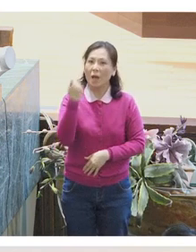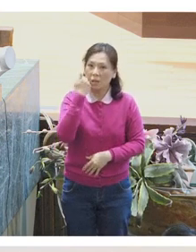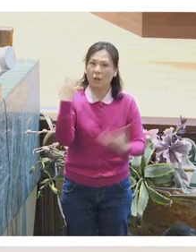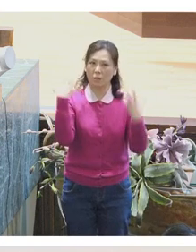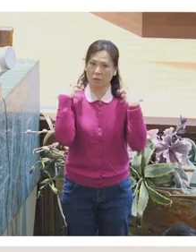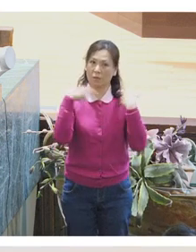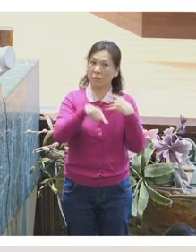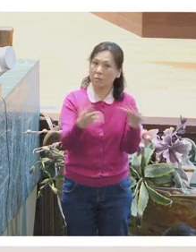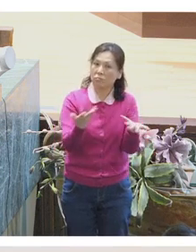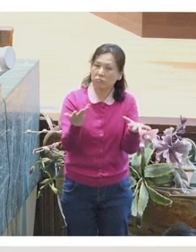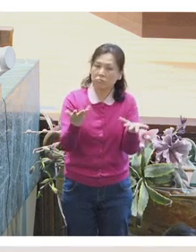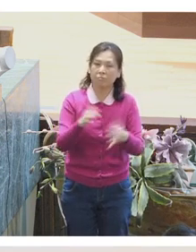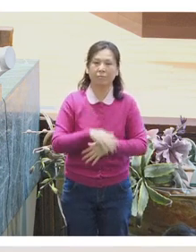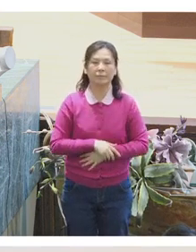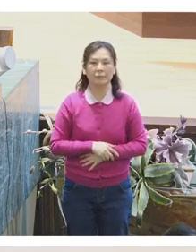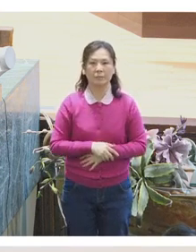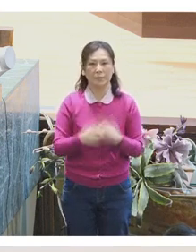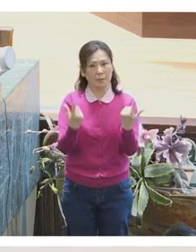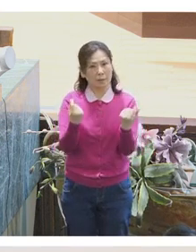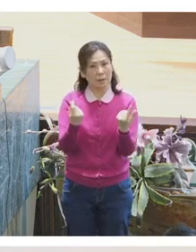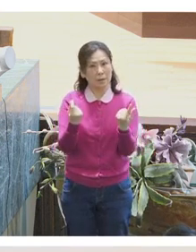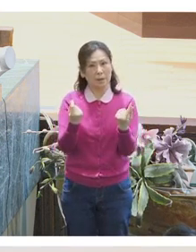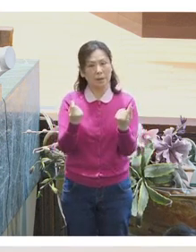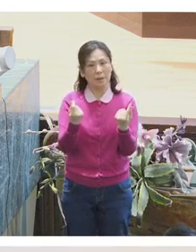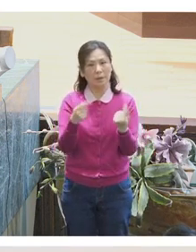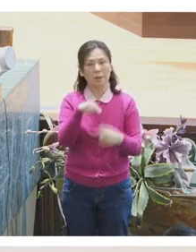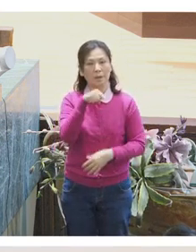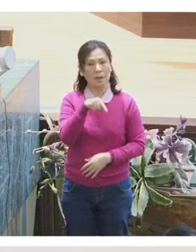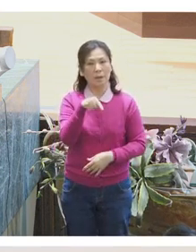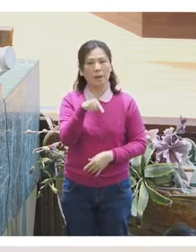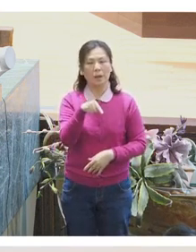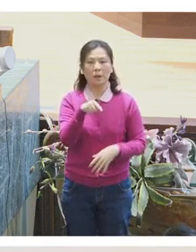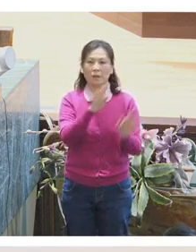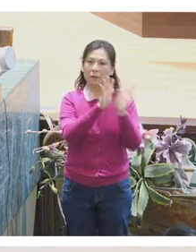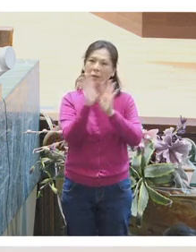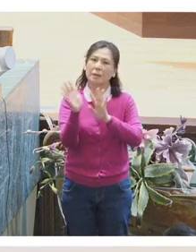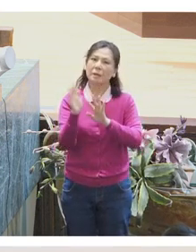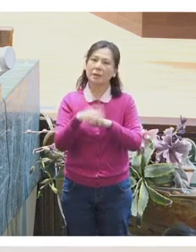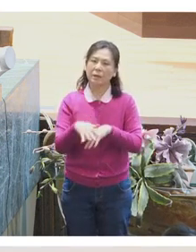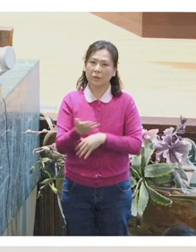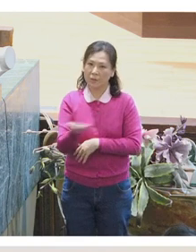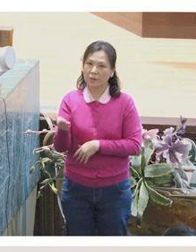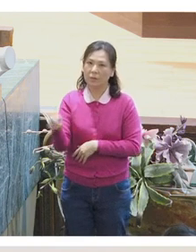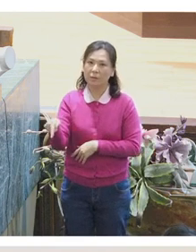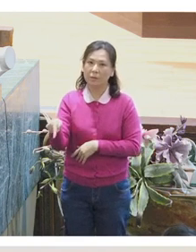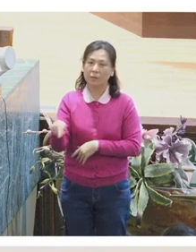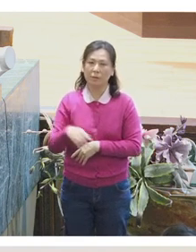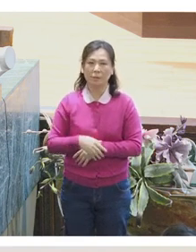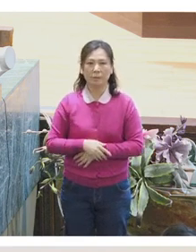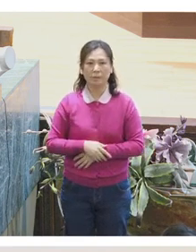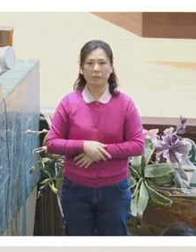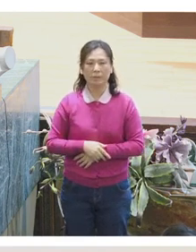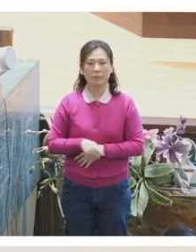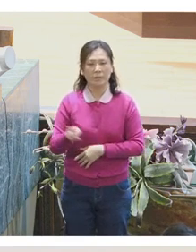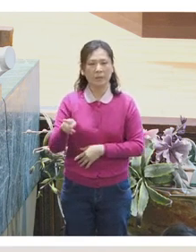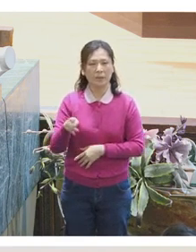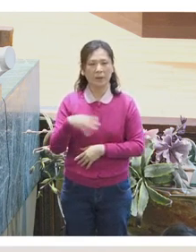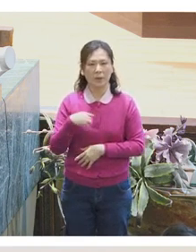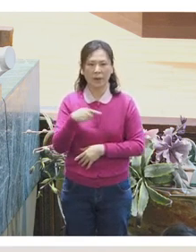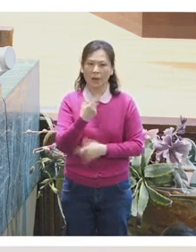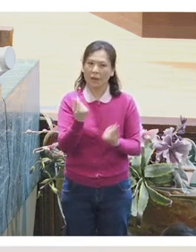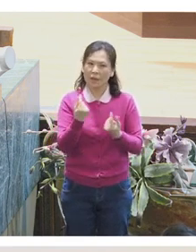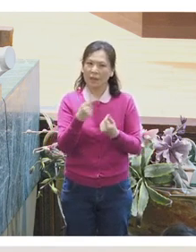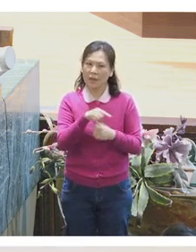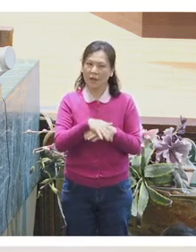那同样这样子的一个情况也会让就是也会去压缩这